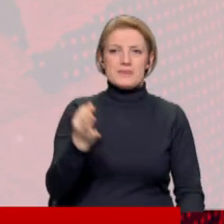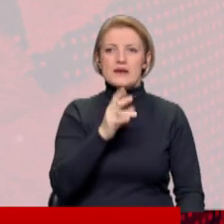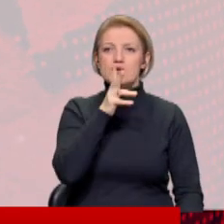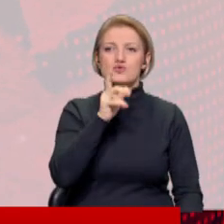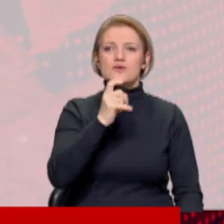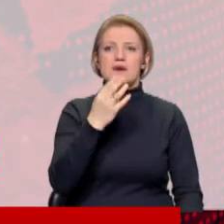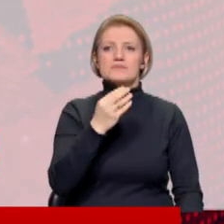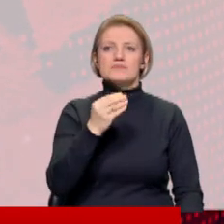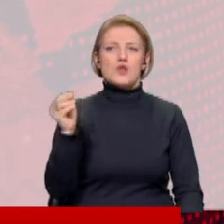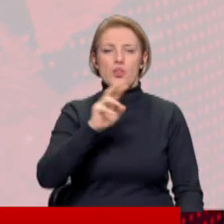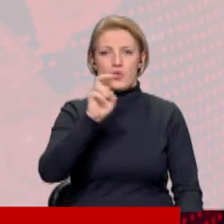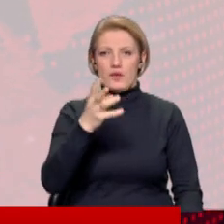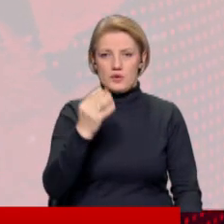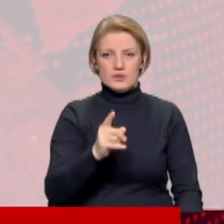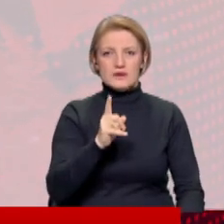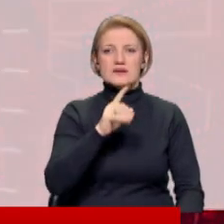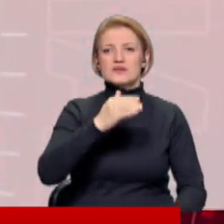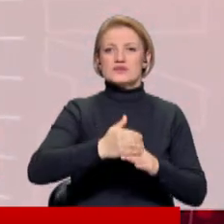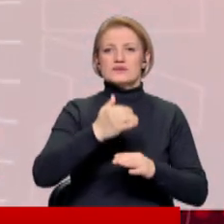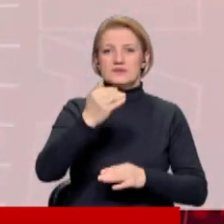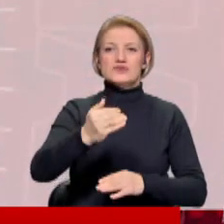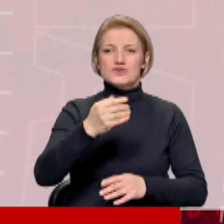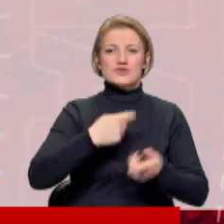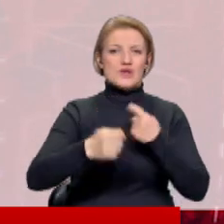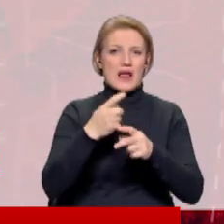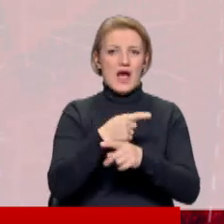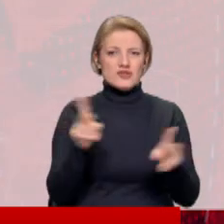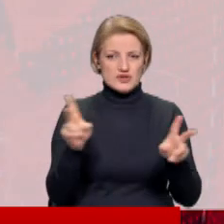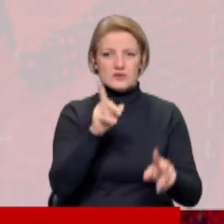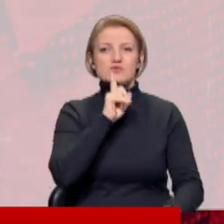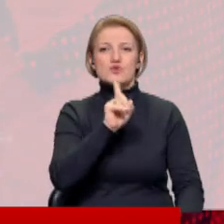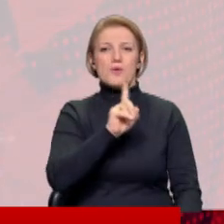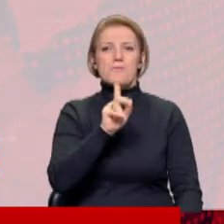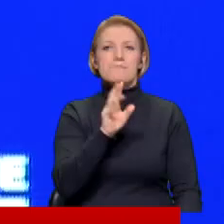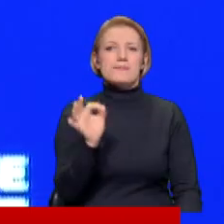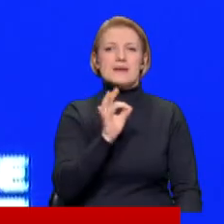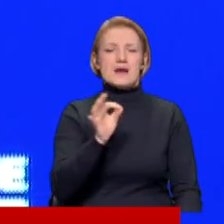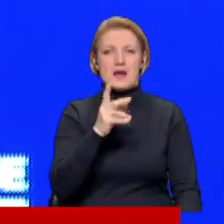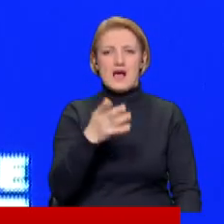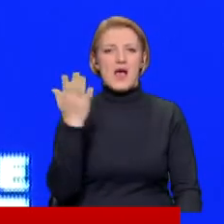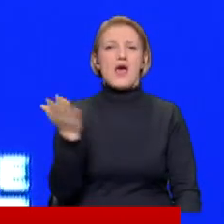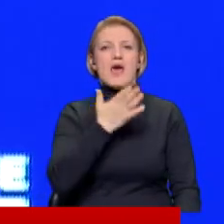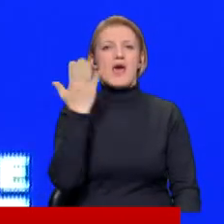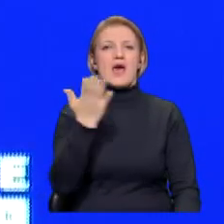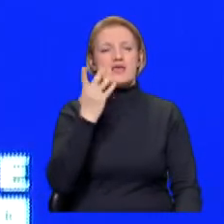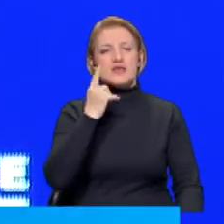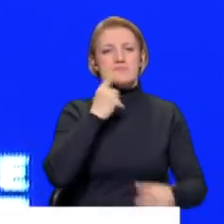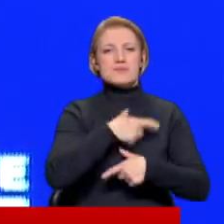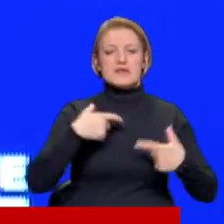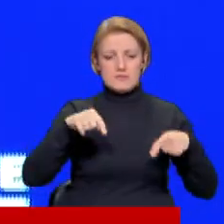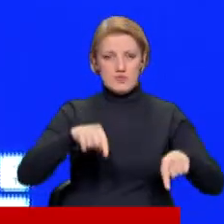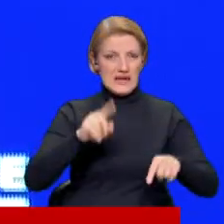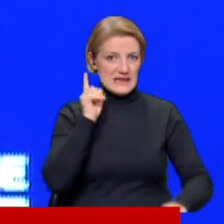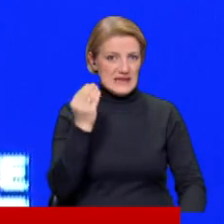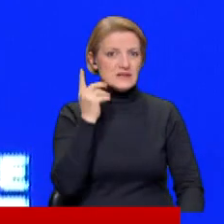dolar oldu ithalat 110 milyar 186 milyon dolarla ihracata fark attı Hey gayri milliler buraya